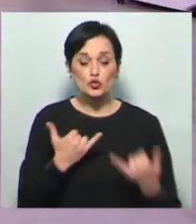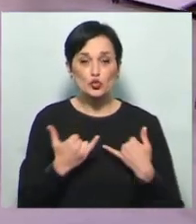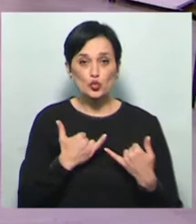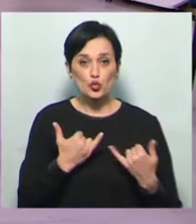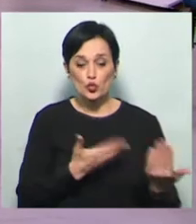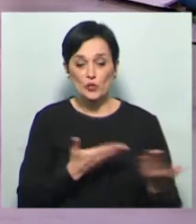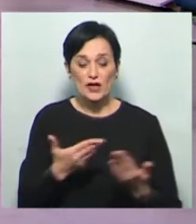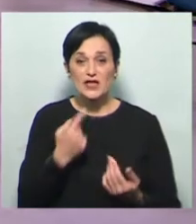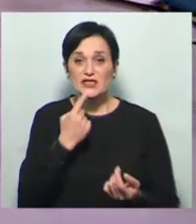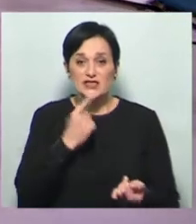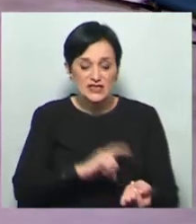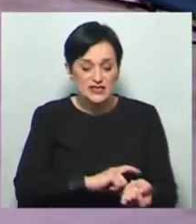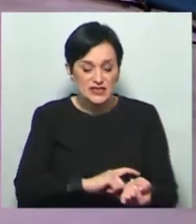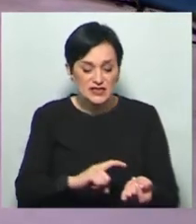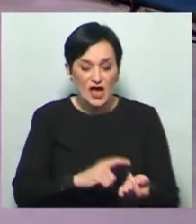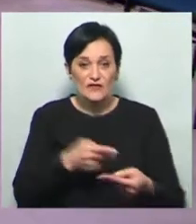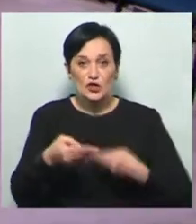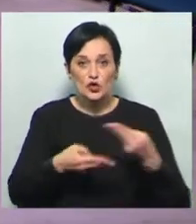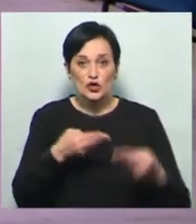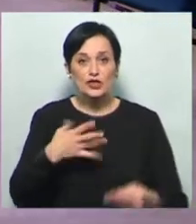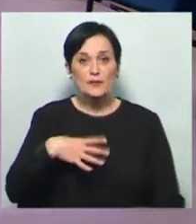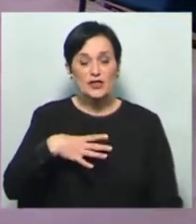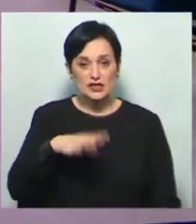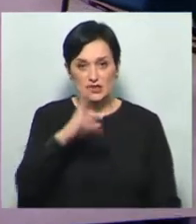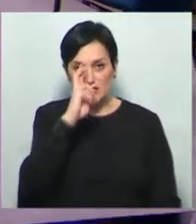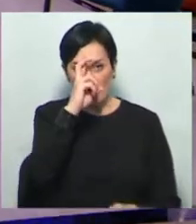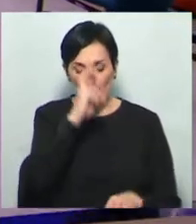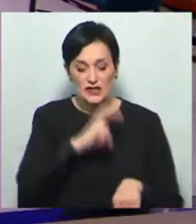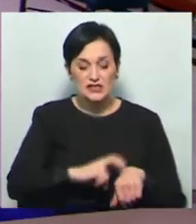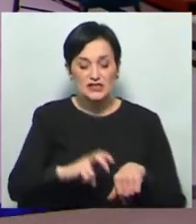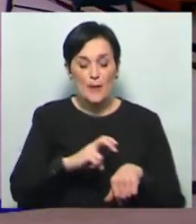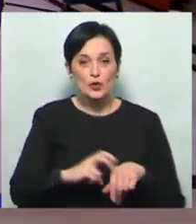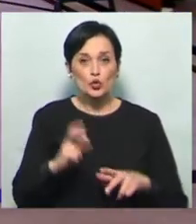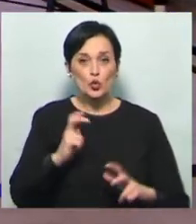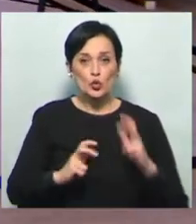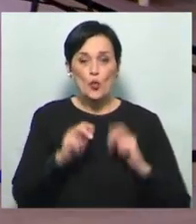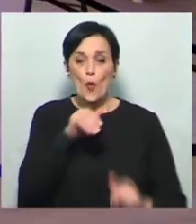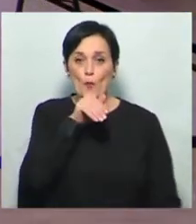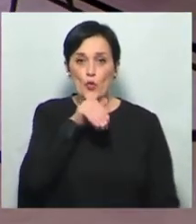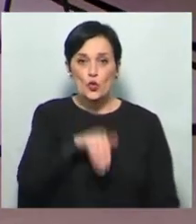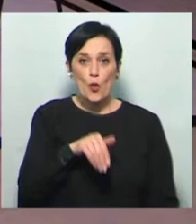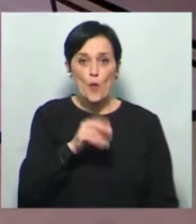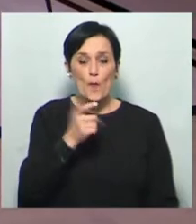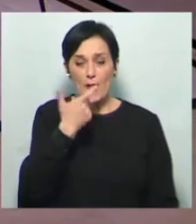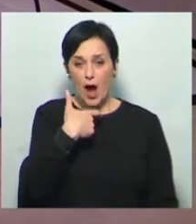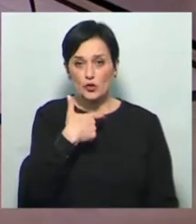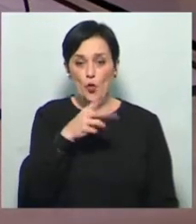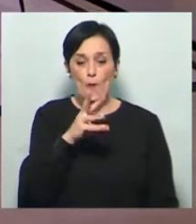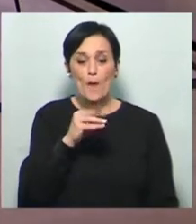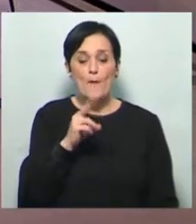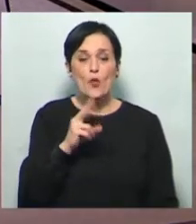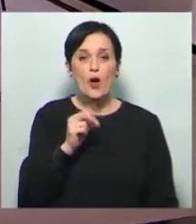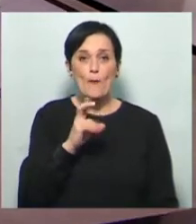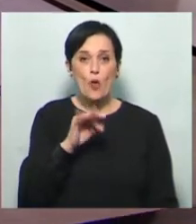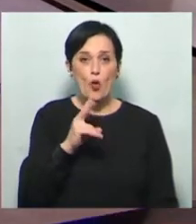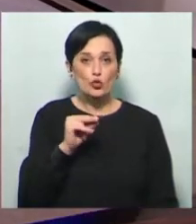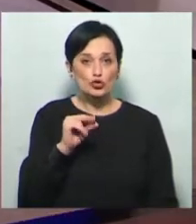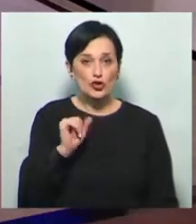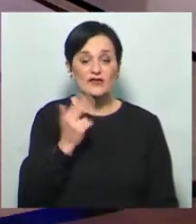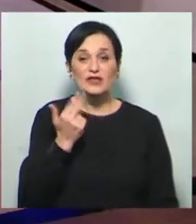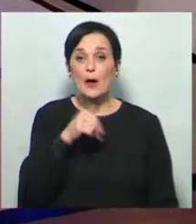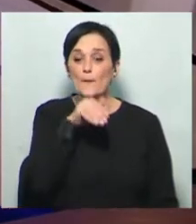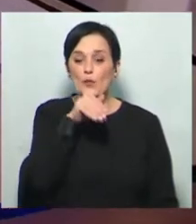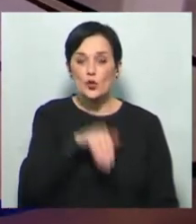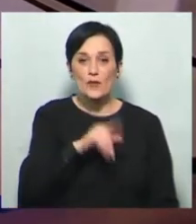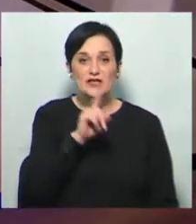არიან სისხლძარღვთა ქირურგები, თბილისის სახელმწიფო სამედიცინო უნივერსიტეტის პროფესორი ბატონი მამუკა ბოკუჩავა და